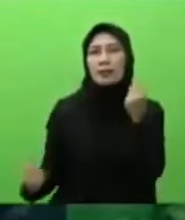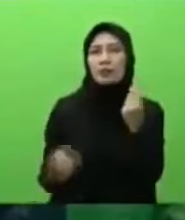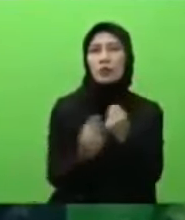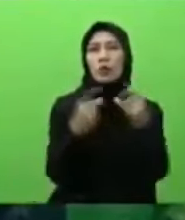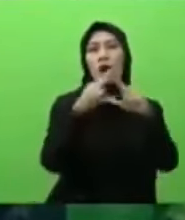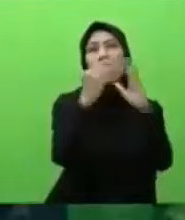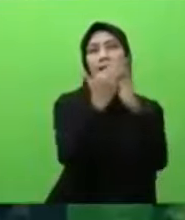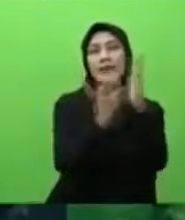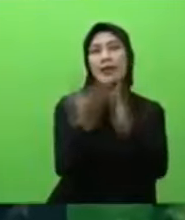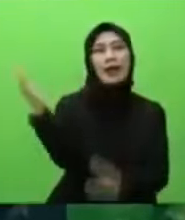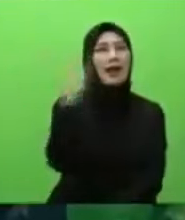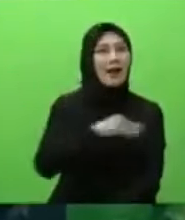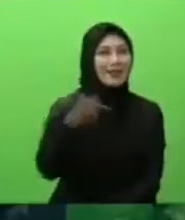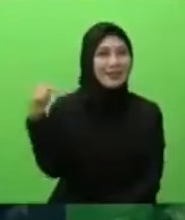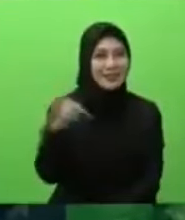acara